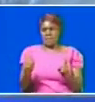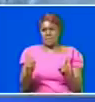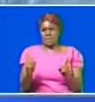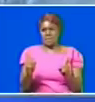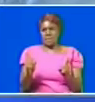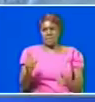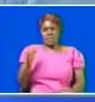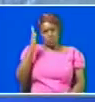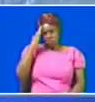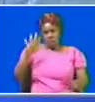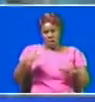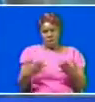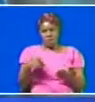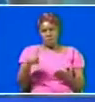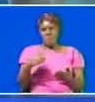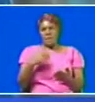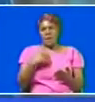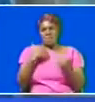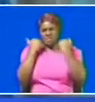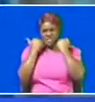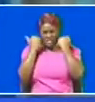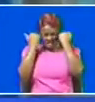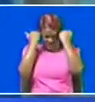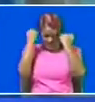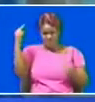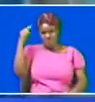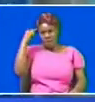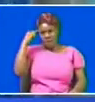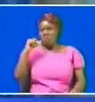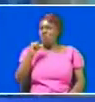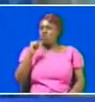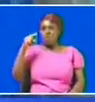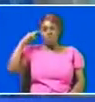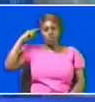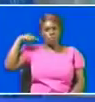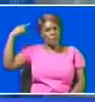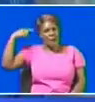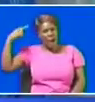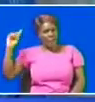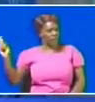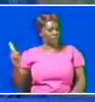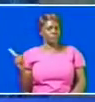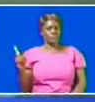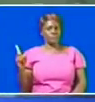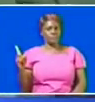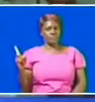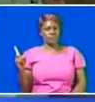ilibainika hatimaye kwamba alikuwa akipitia mafadhaiko akilini na wala si kwamba alikuwa mwenye akili tahira.